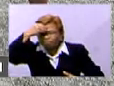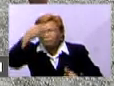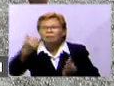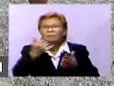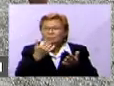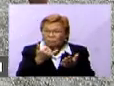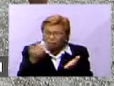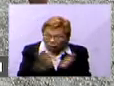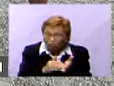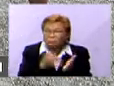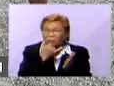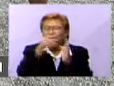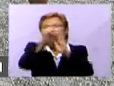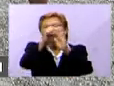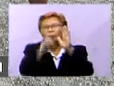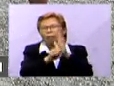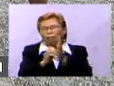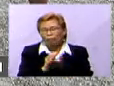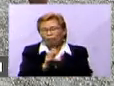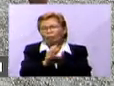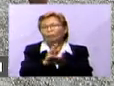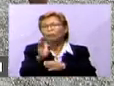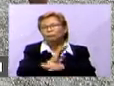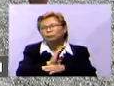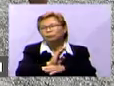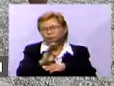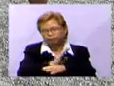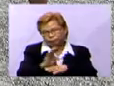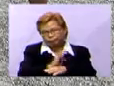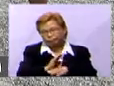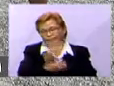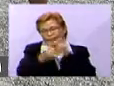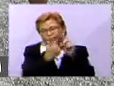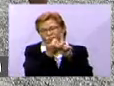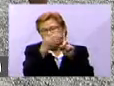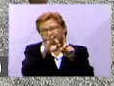lagi kesalahan di bawah Ordinan Perkapalan Saudagar 1952.